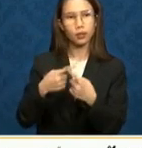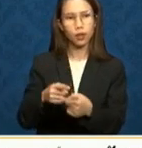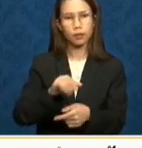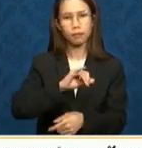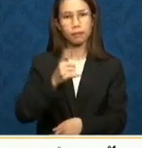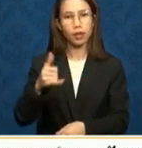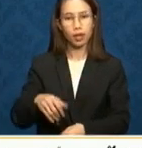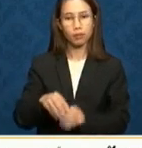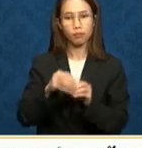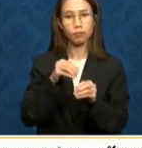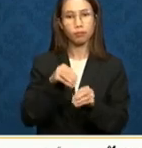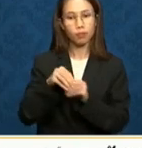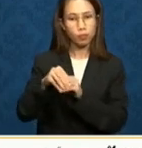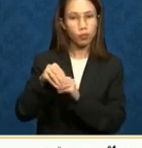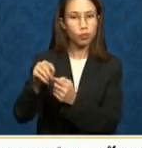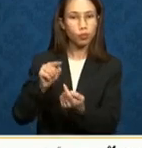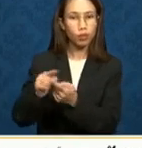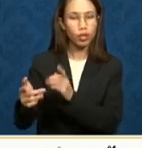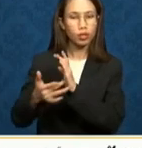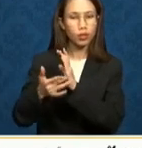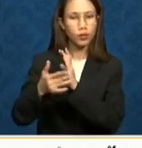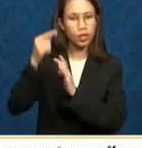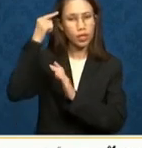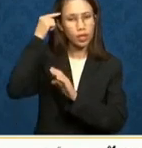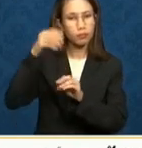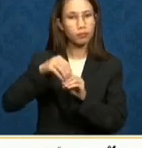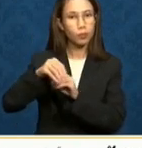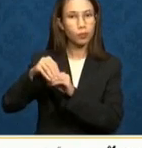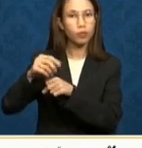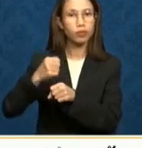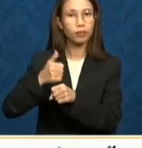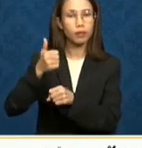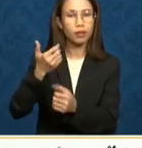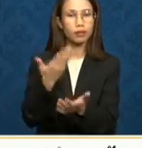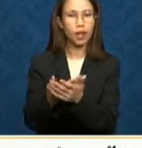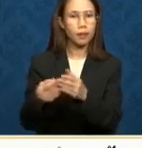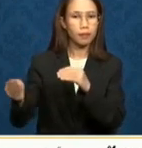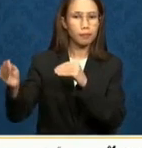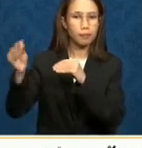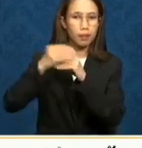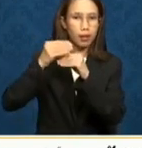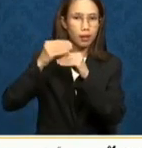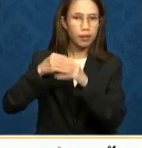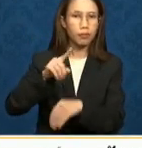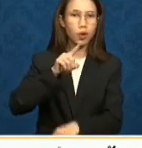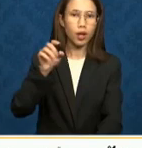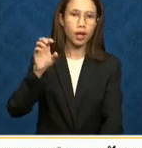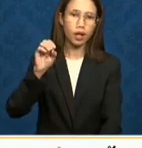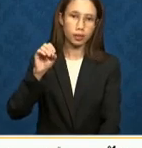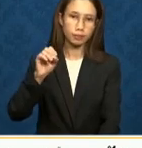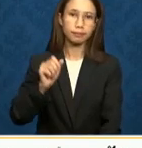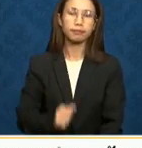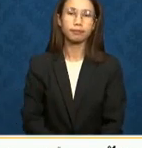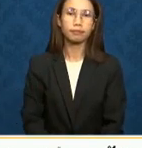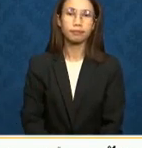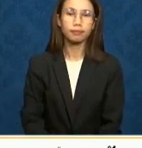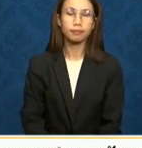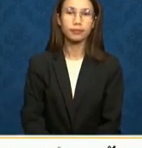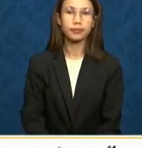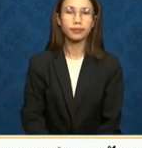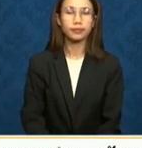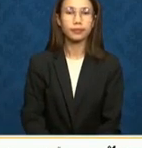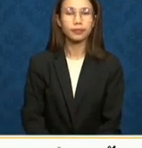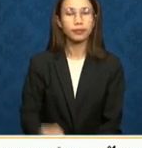างชนิดนะฮะเกิดจากไบโอเทคโนโลยีนี่เขาสามารถที่จะขึ้นไปถึงราคาถึง150เหรียญต่อกิโลอันสิ่งต่างๆเหล่